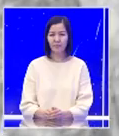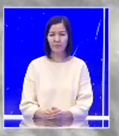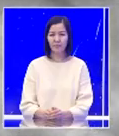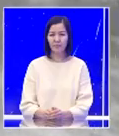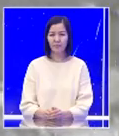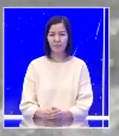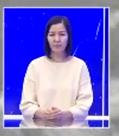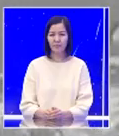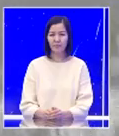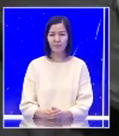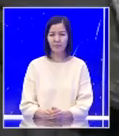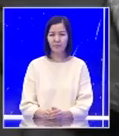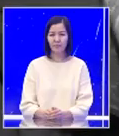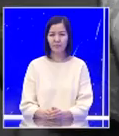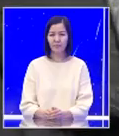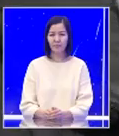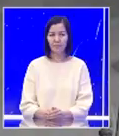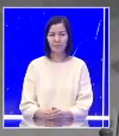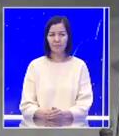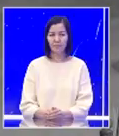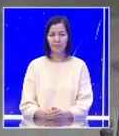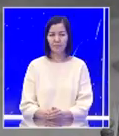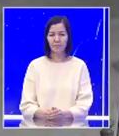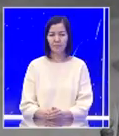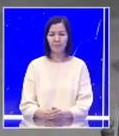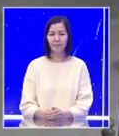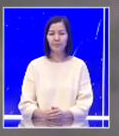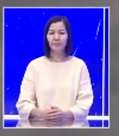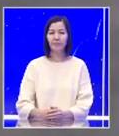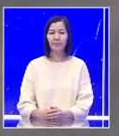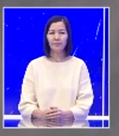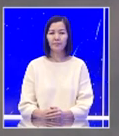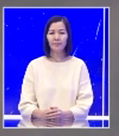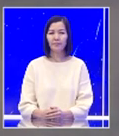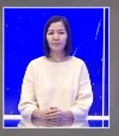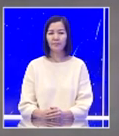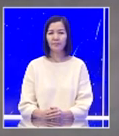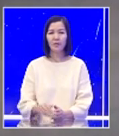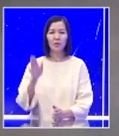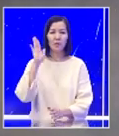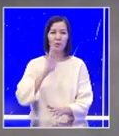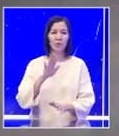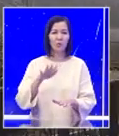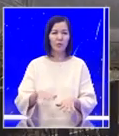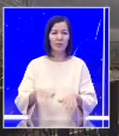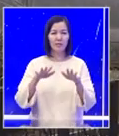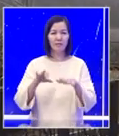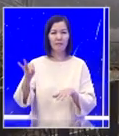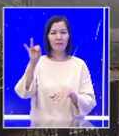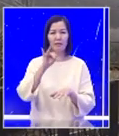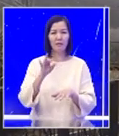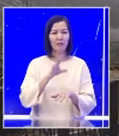Дүлей тасқын еді ол, ел тарихында